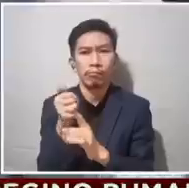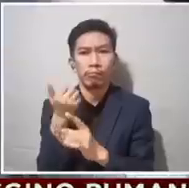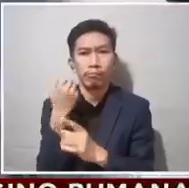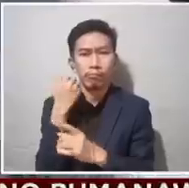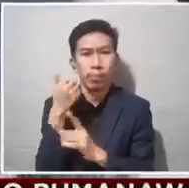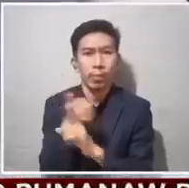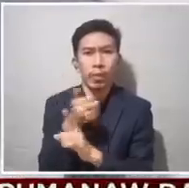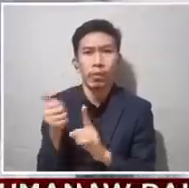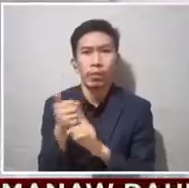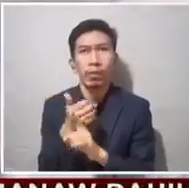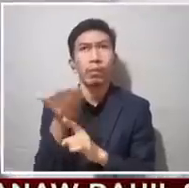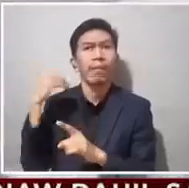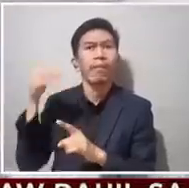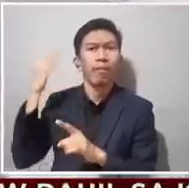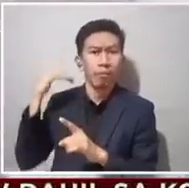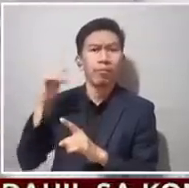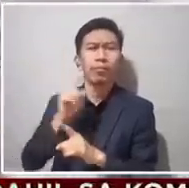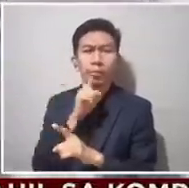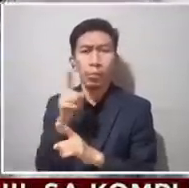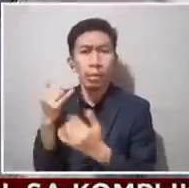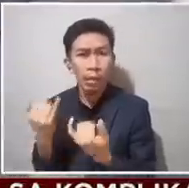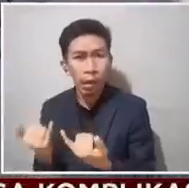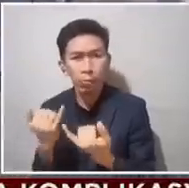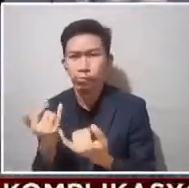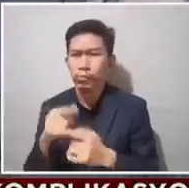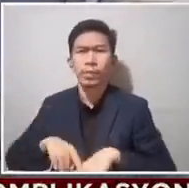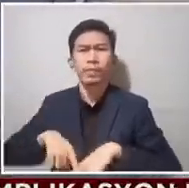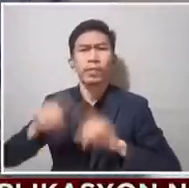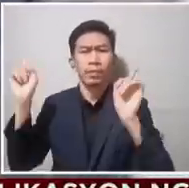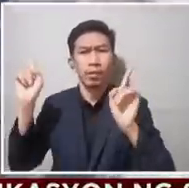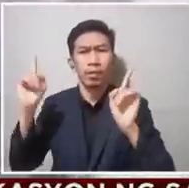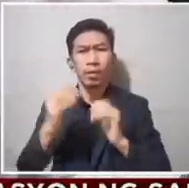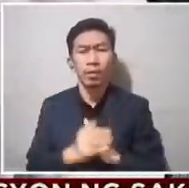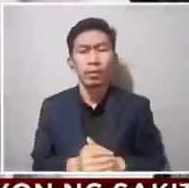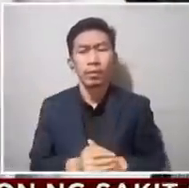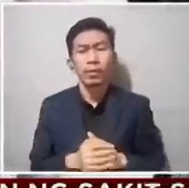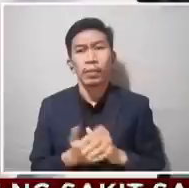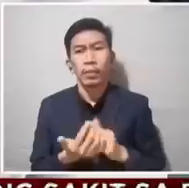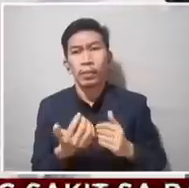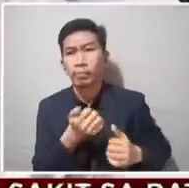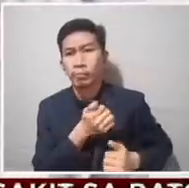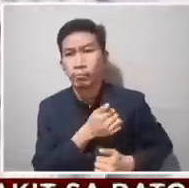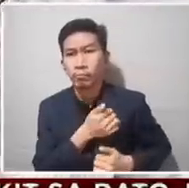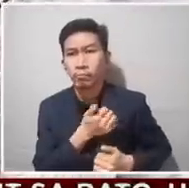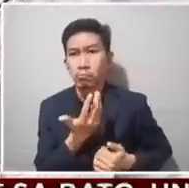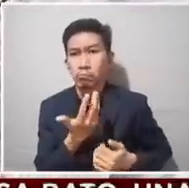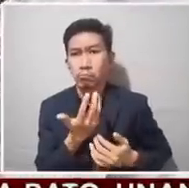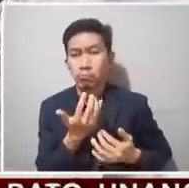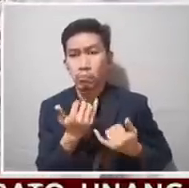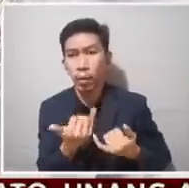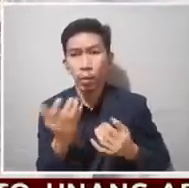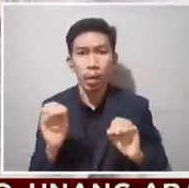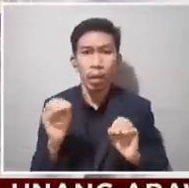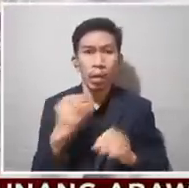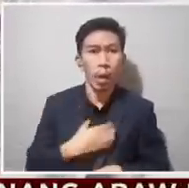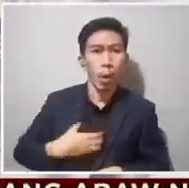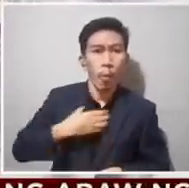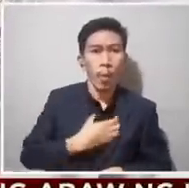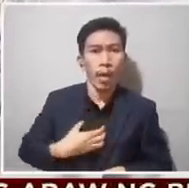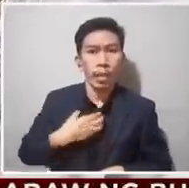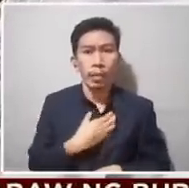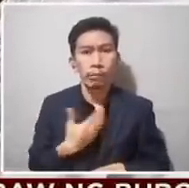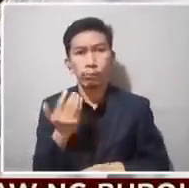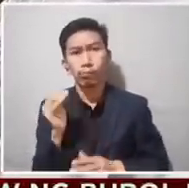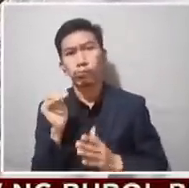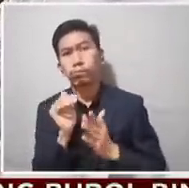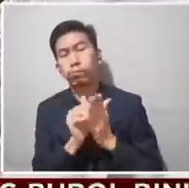today. Our soldiers are behaving properly and we have not heard any complaints about human rights abuses